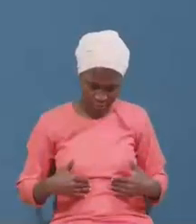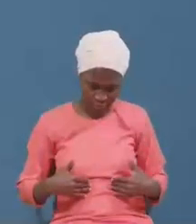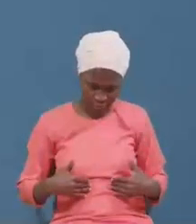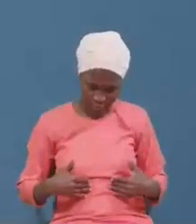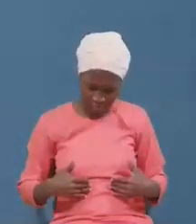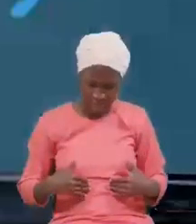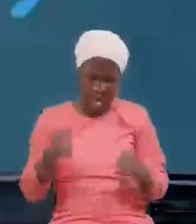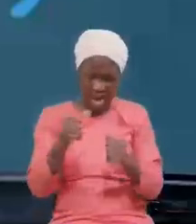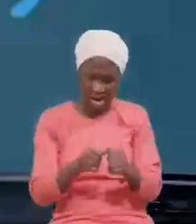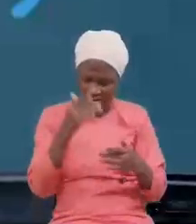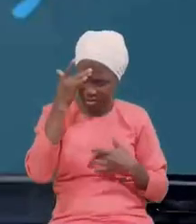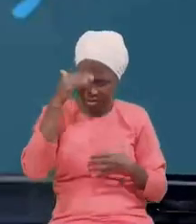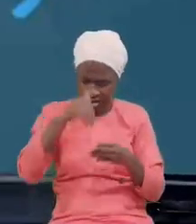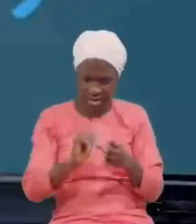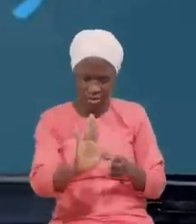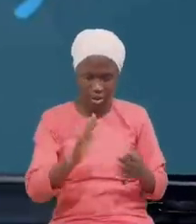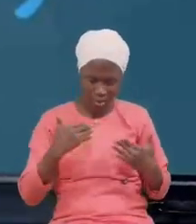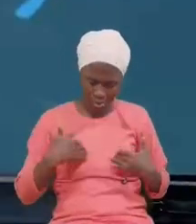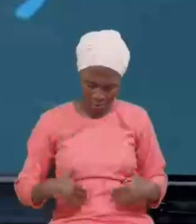toute infirmité dans votre corps,